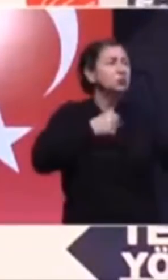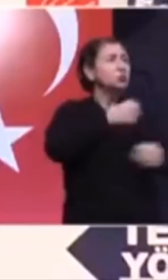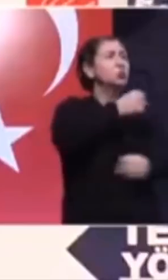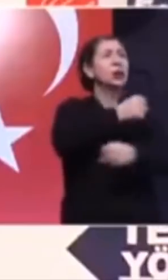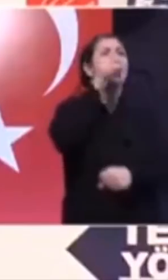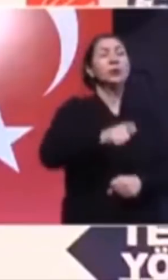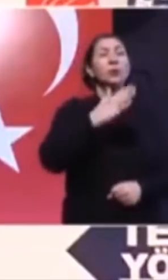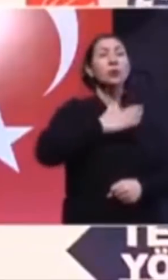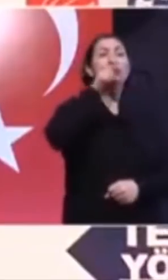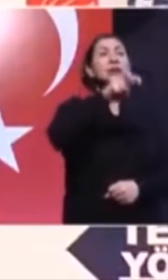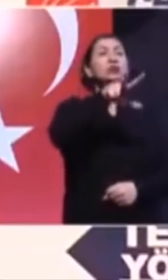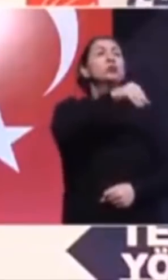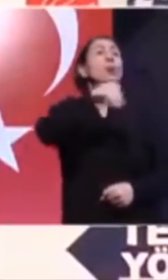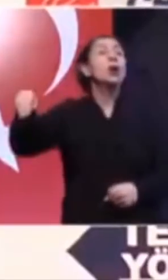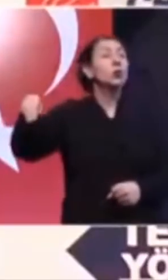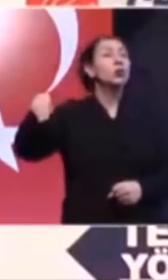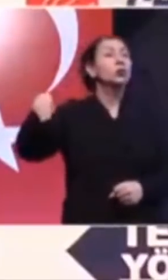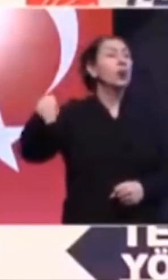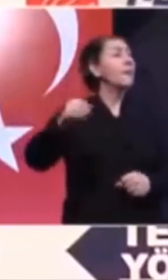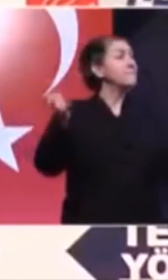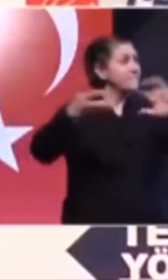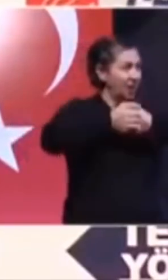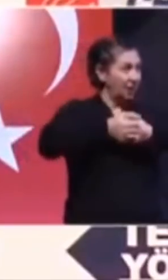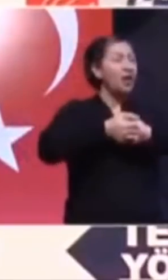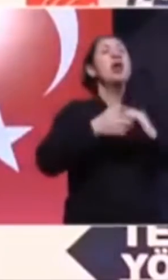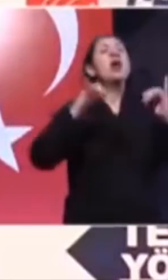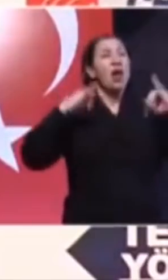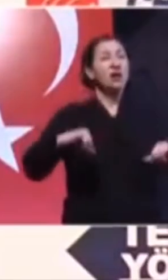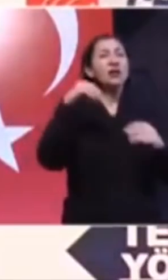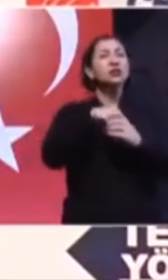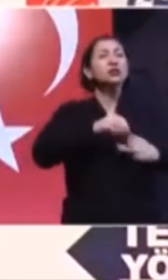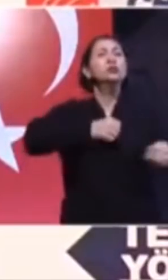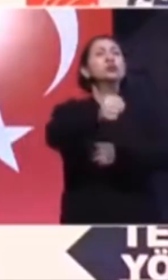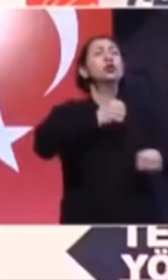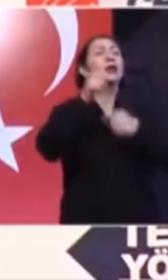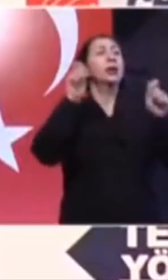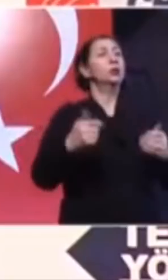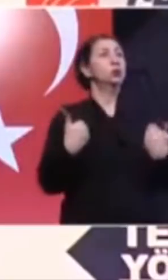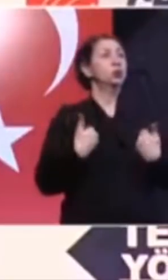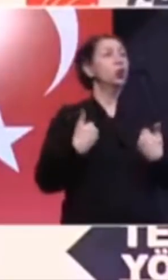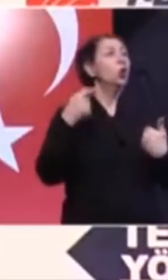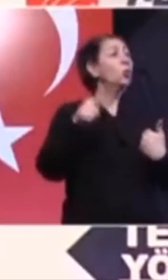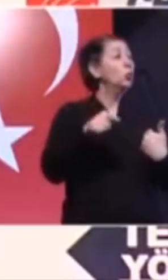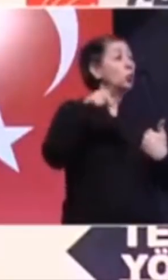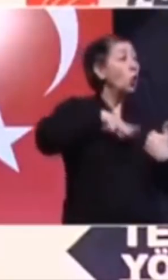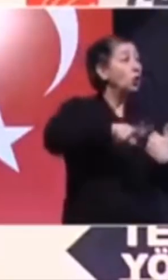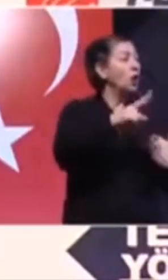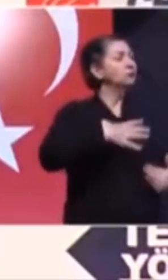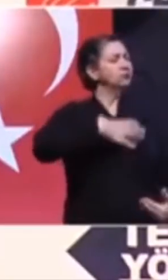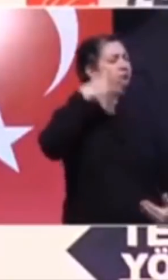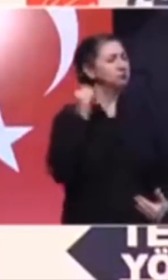ediyoruz. 83 milyonun birliği ve refahı için mücadele ediyoruz. Bu yönde azmimiz